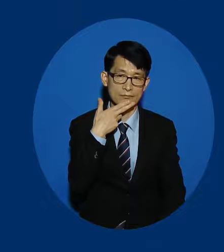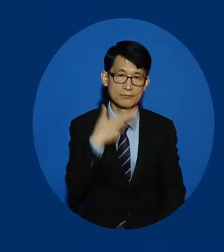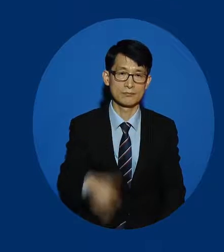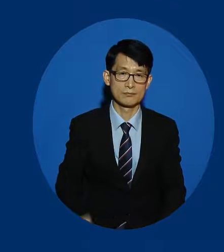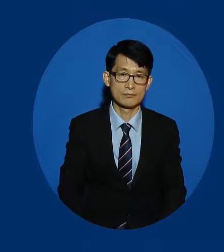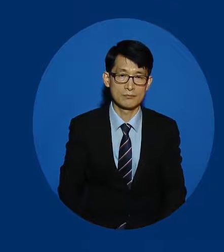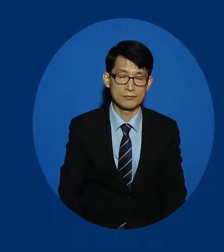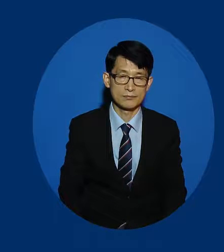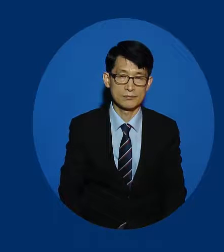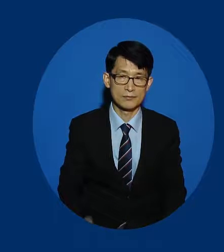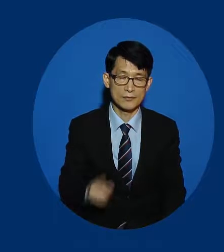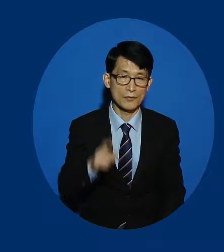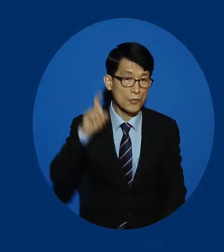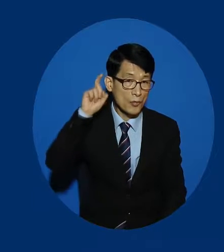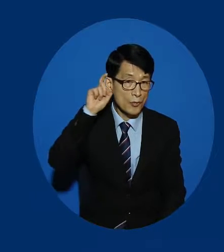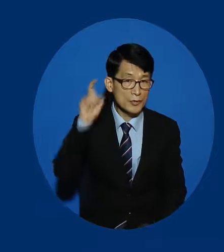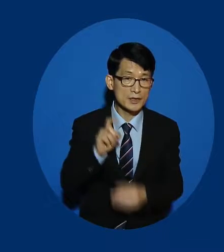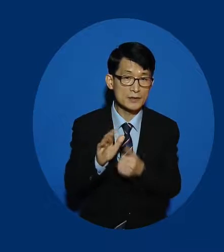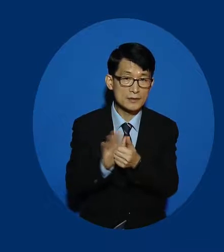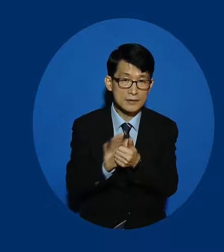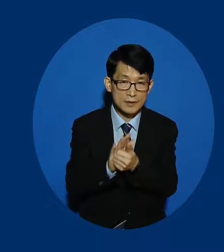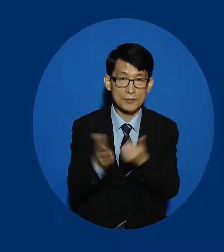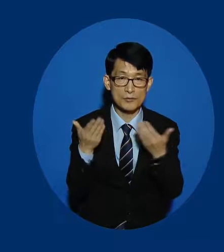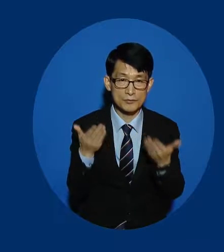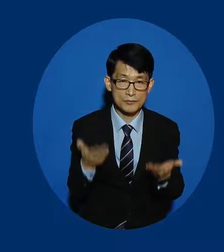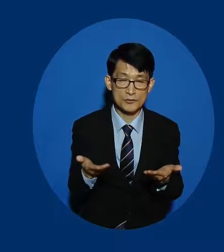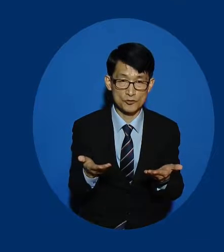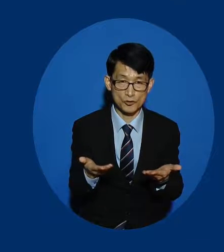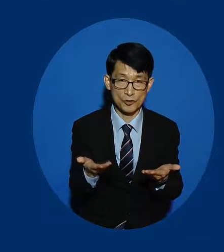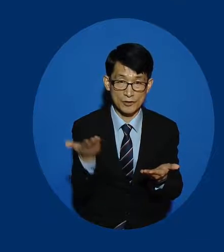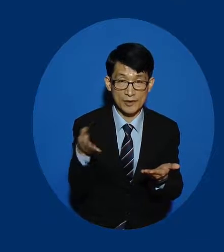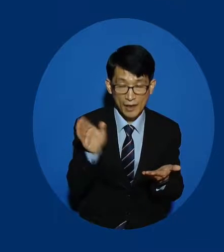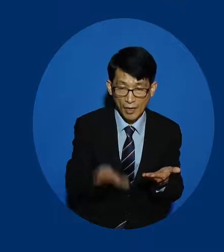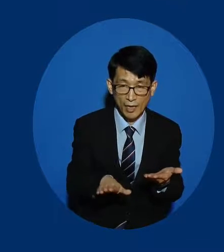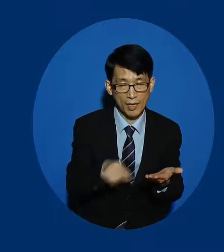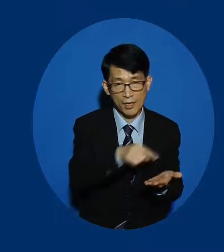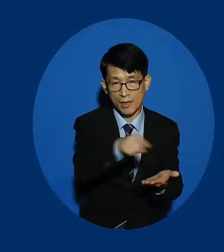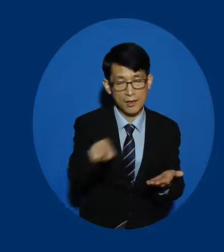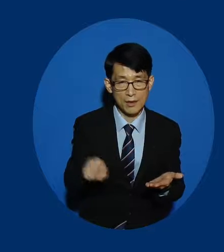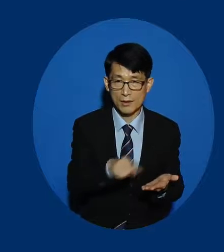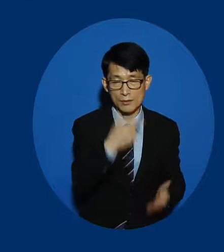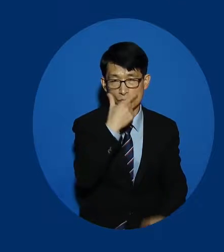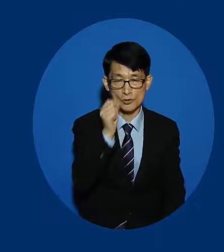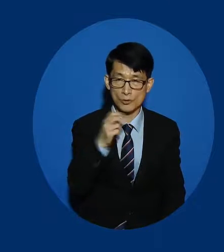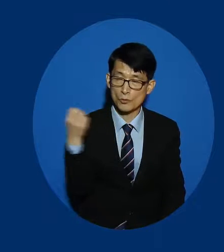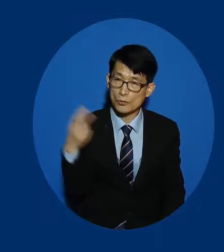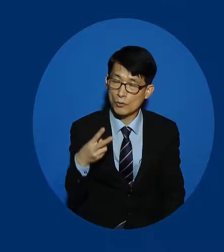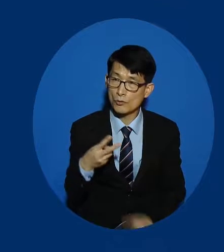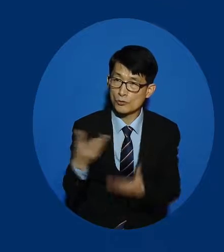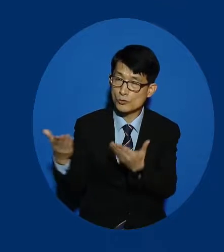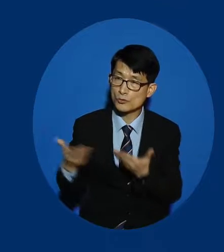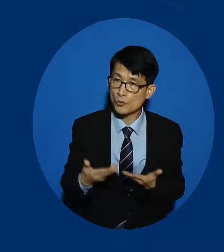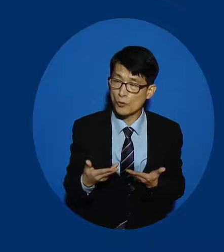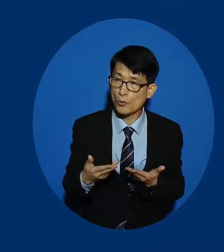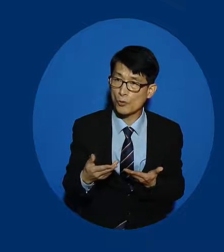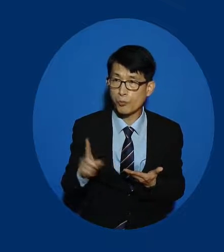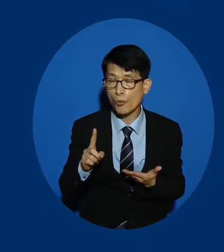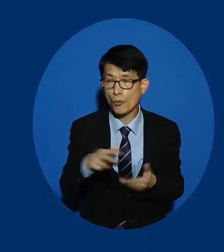시스템을 시도 교육 중에서 이렇게 신청하면 지원해 주는 곳도 있었는데 이걸 잘 모르고